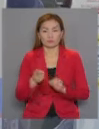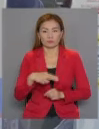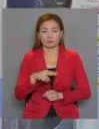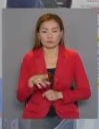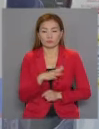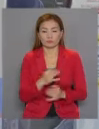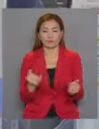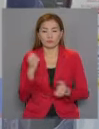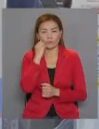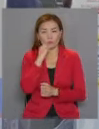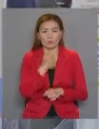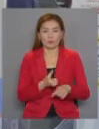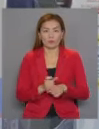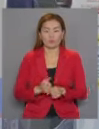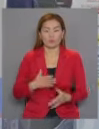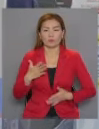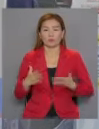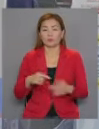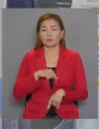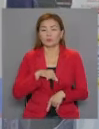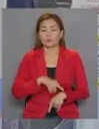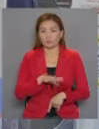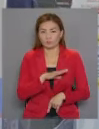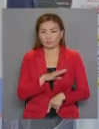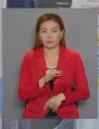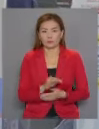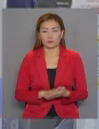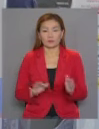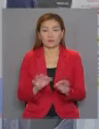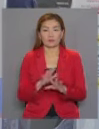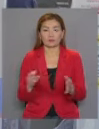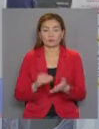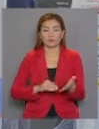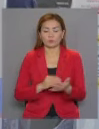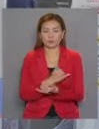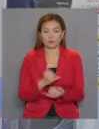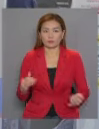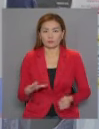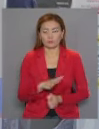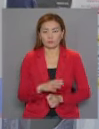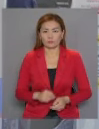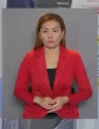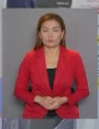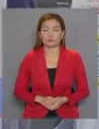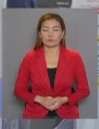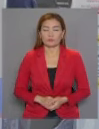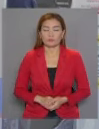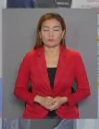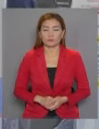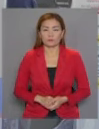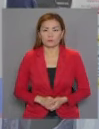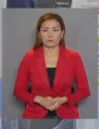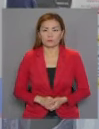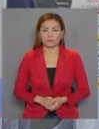кеттік. Сонда қарттар өте жылы қабылдады. Содан кейін біз отчетный концерт беруіміз керек еді. Сол отчетный концертпен осына келеміз